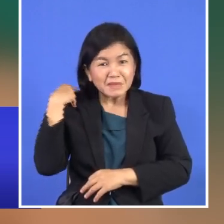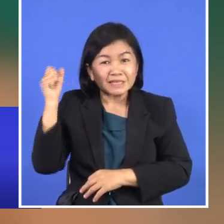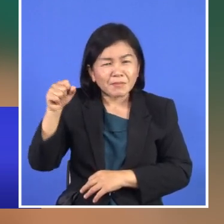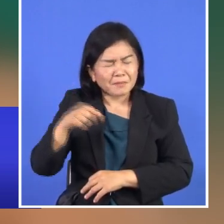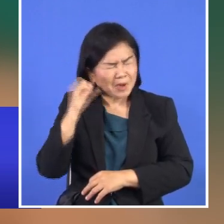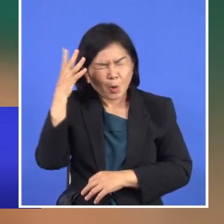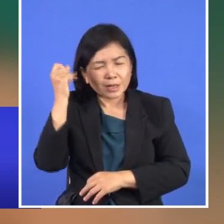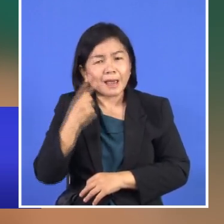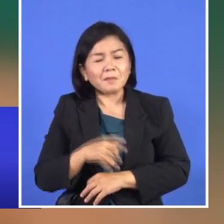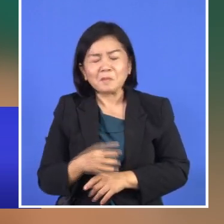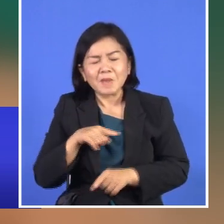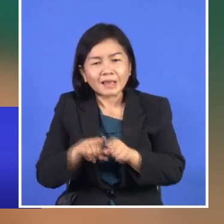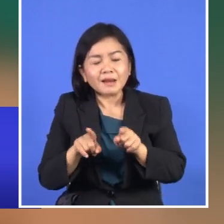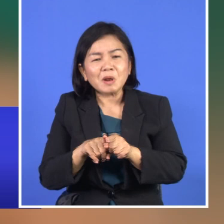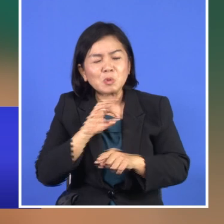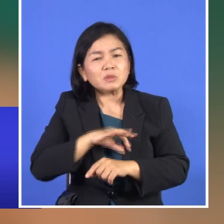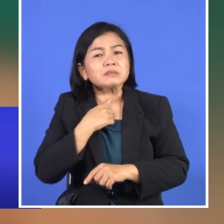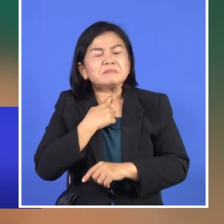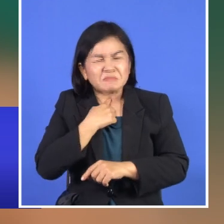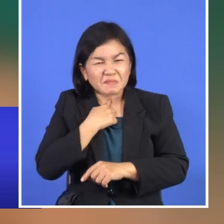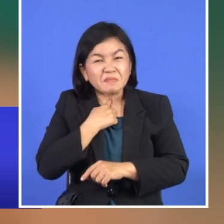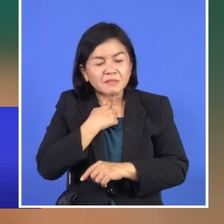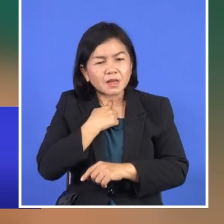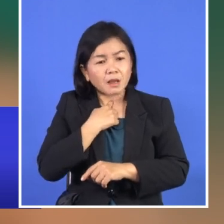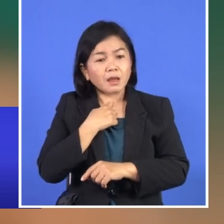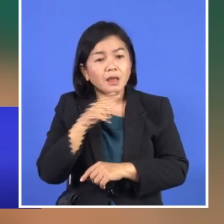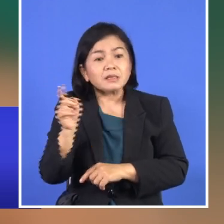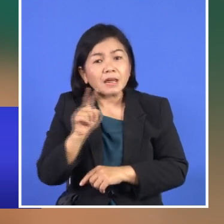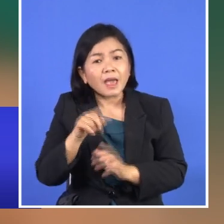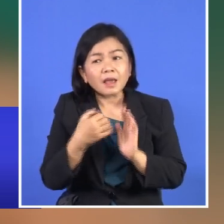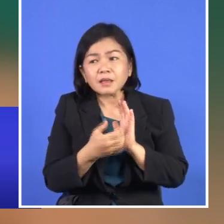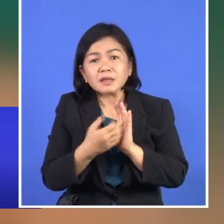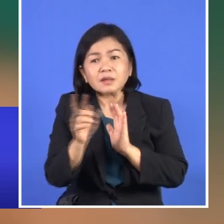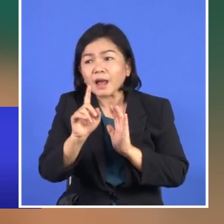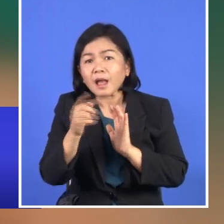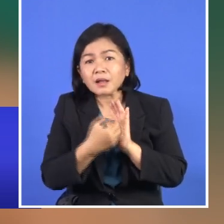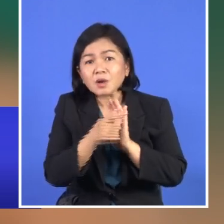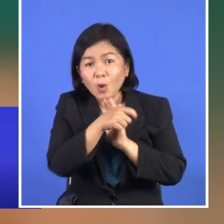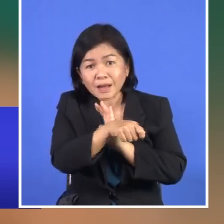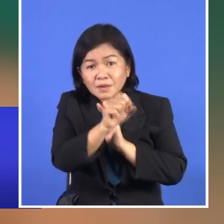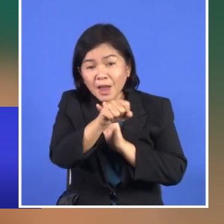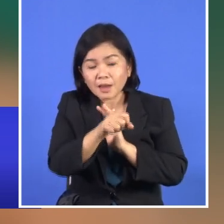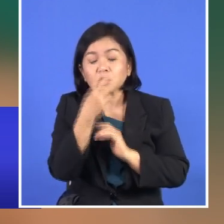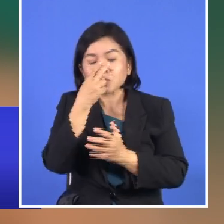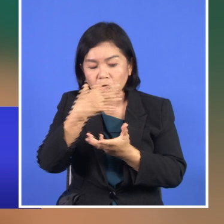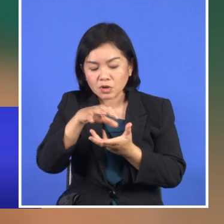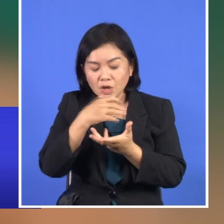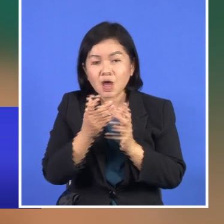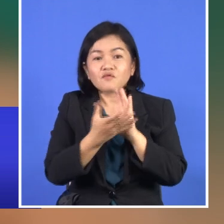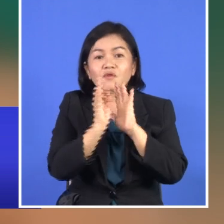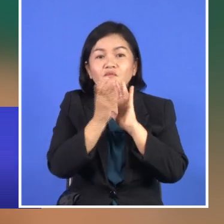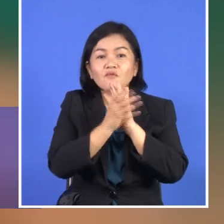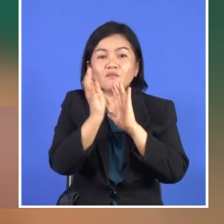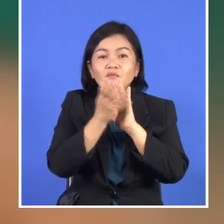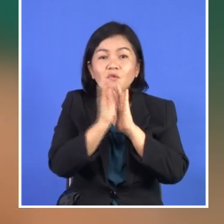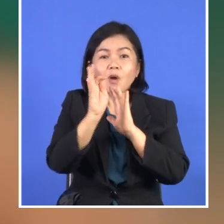ใจตัวเอง ห้ามหิว มันเป็นปฏิกิริยาแบบ ที่ไหนดิที่โคราชอ่ะ เดี๋ยวเล่าให้ฟังค่ะคือจากเพจ FMC คลินิกเว